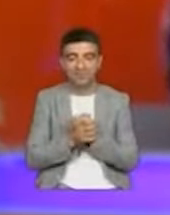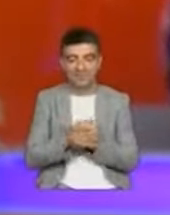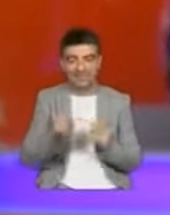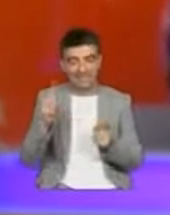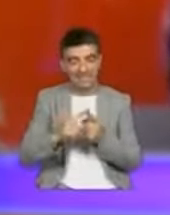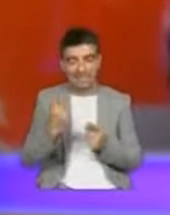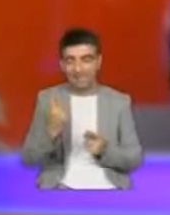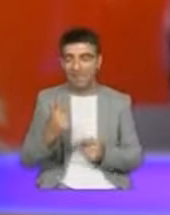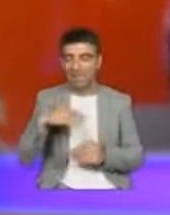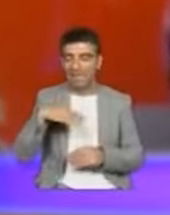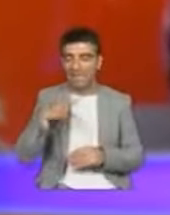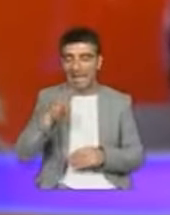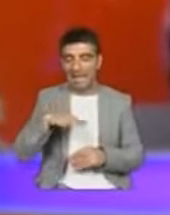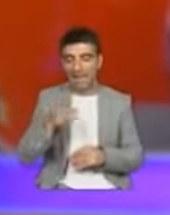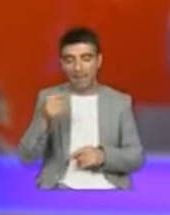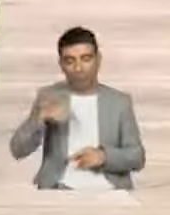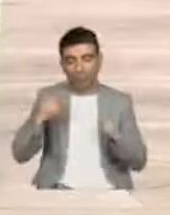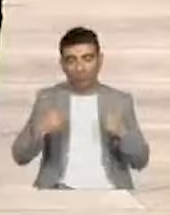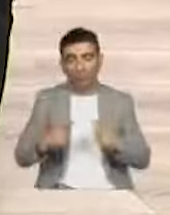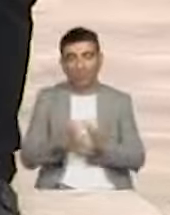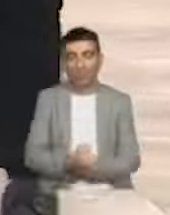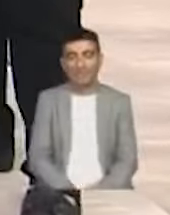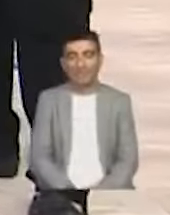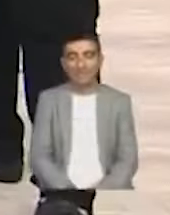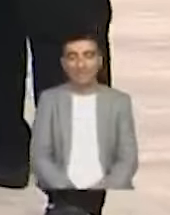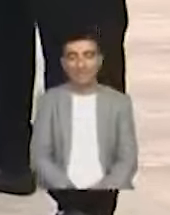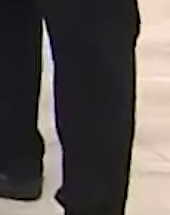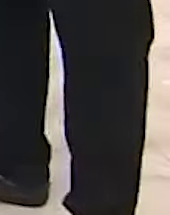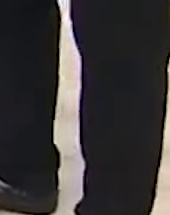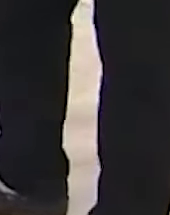bir reklam. Ondan sonra buradayız.